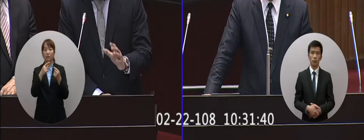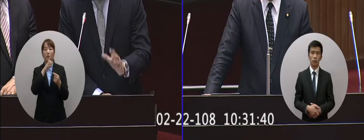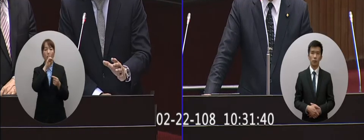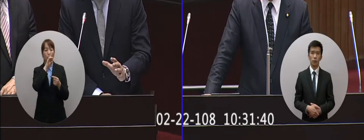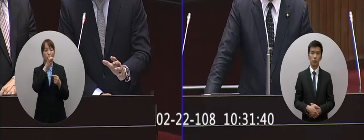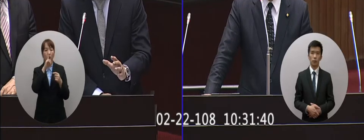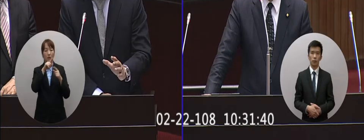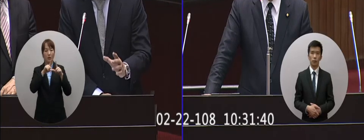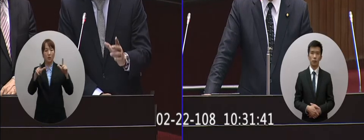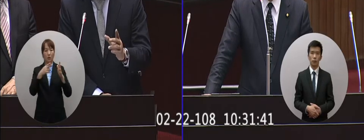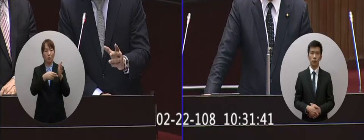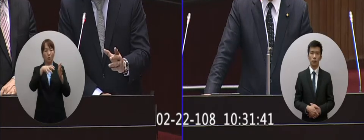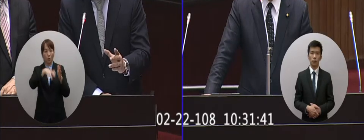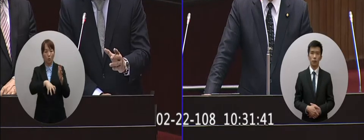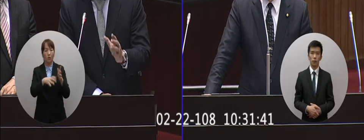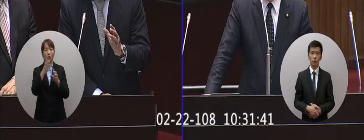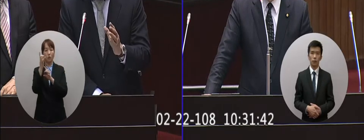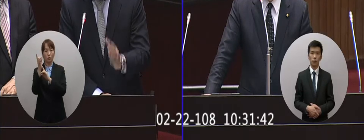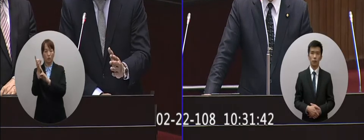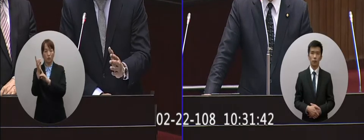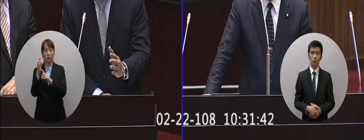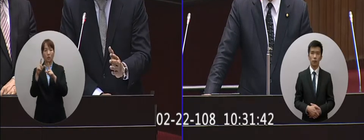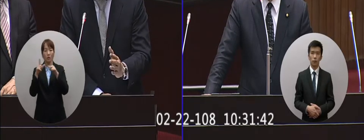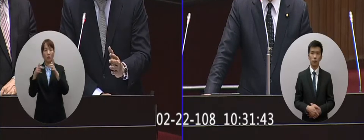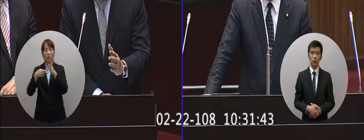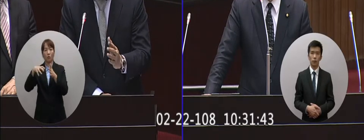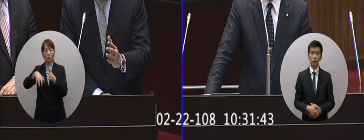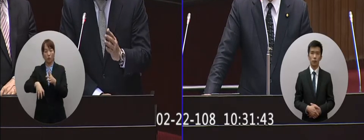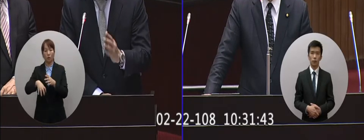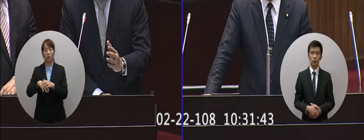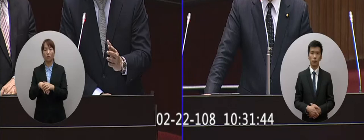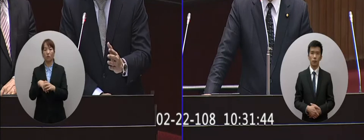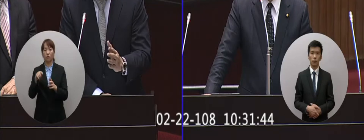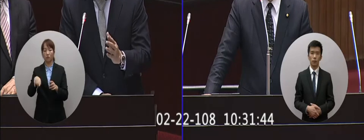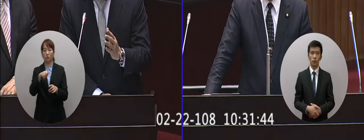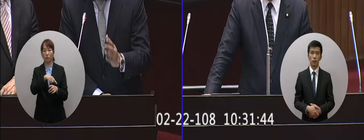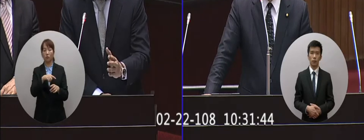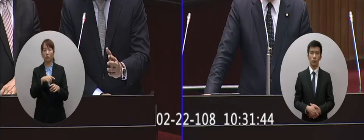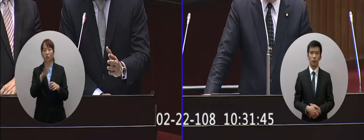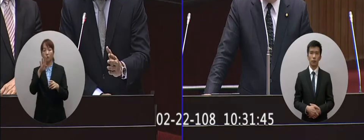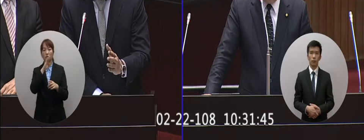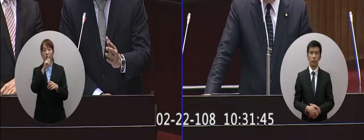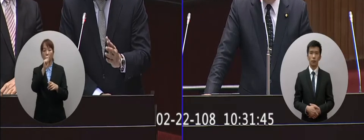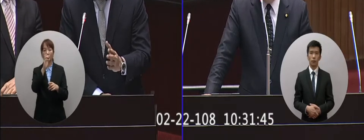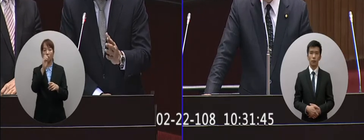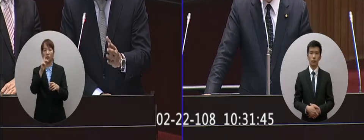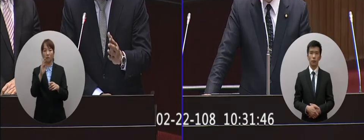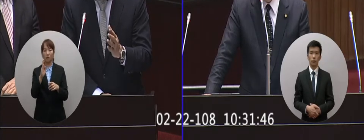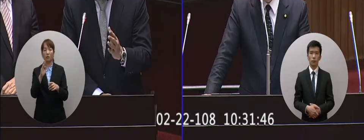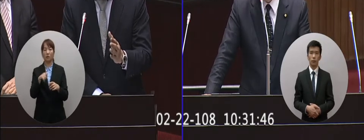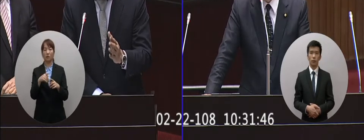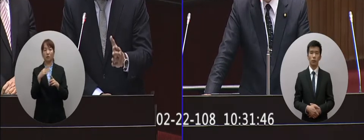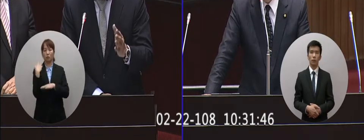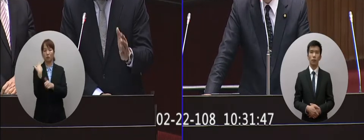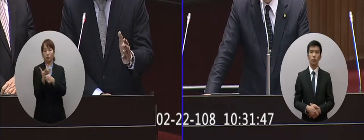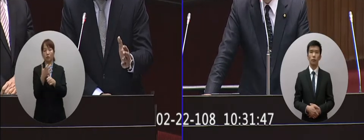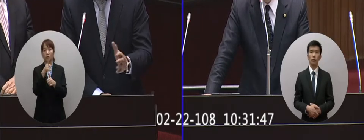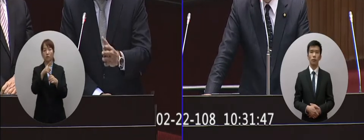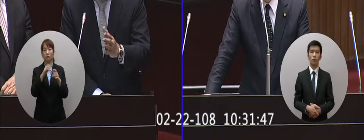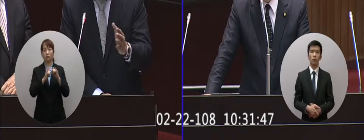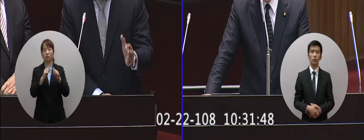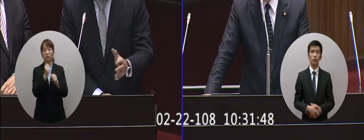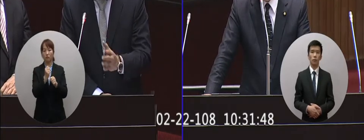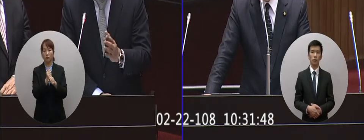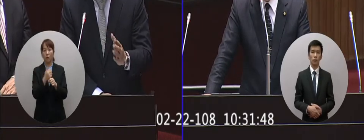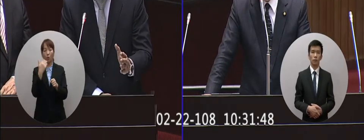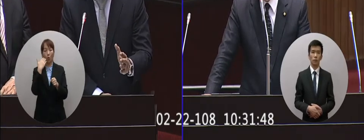台中的大车站计划、新竹的大车站计划，其实就在做 TOD。那么现在就是一个一个场站，